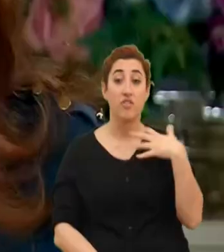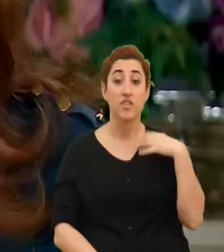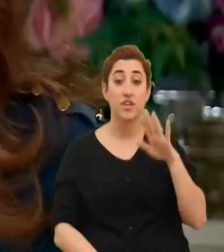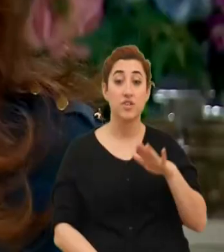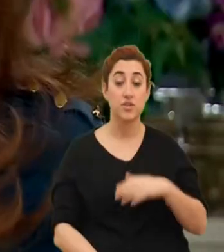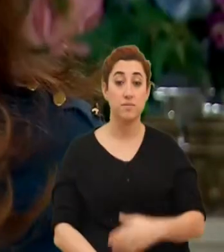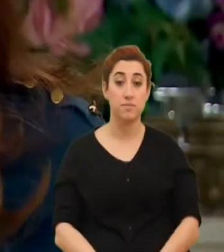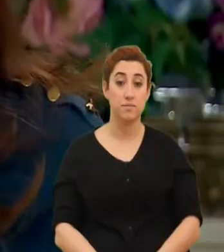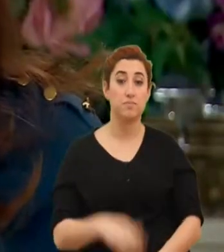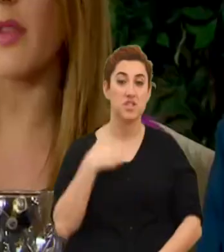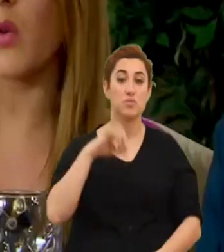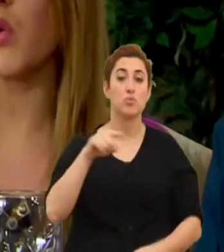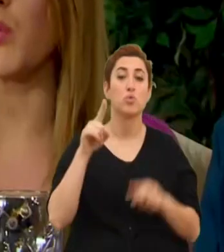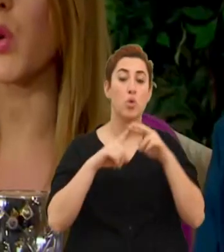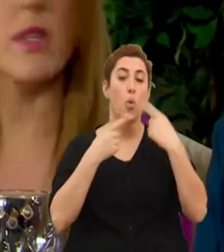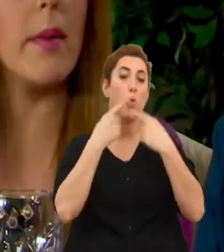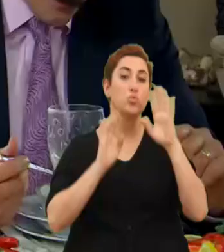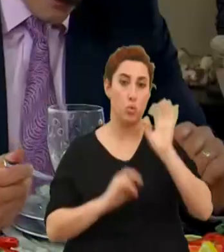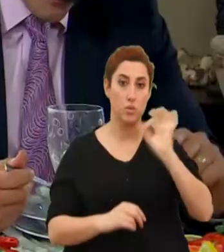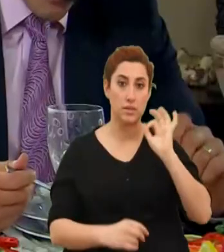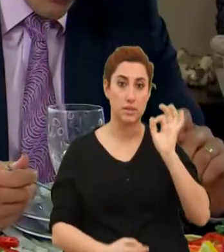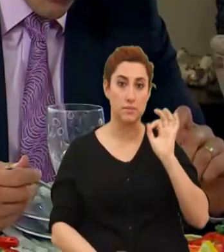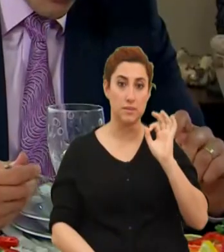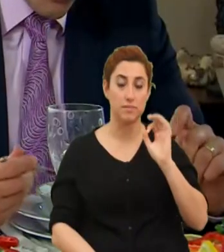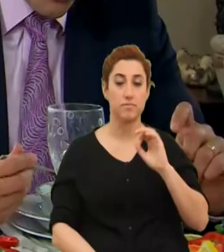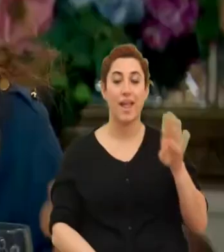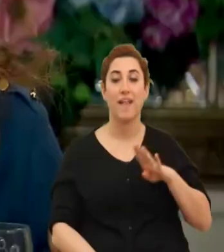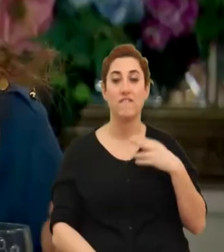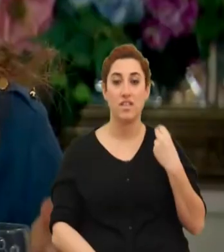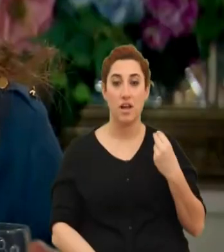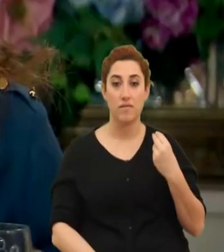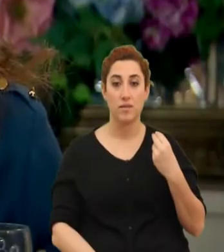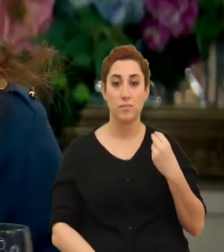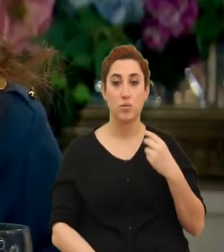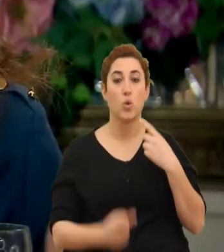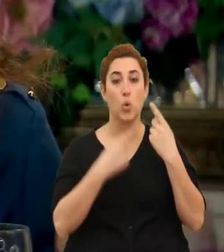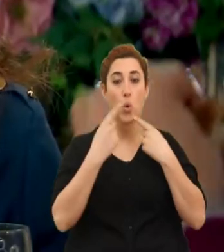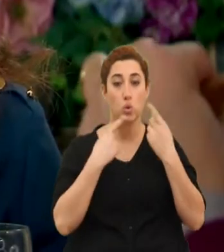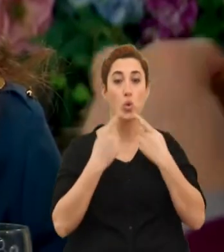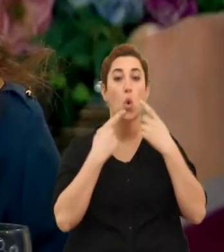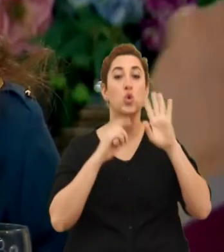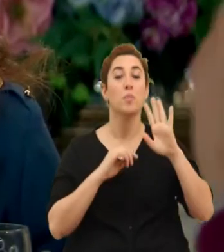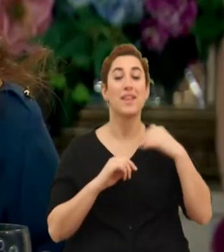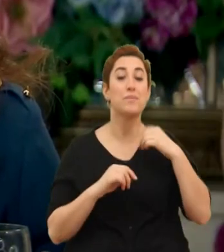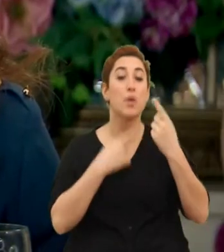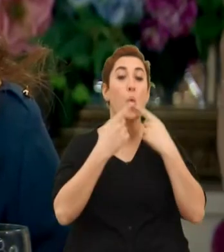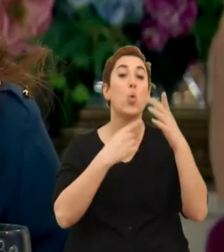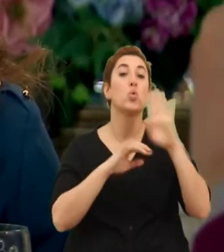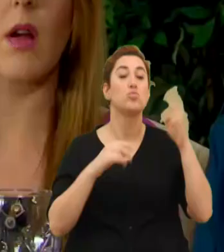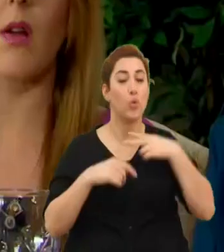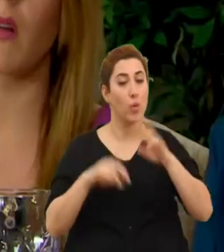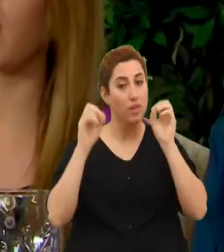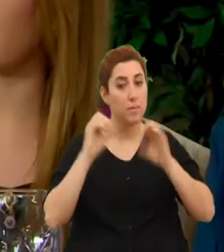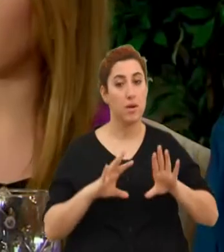Anişkocuğum, biz şimdi bu Nurhan'la konuşmuyoruz değil mi? Evladım, mümkünse konuşup konuşmadığımızı da konuşmuyoruz,